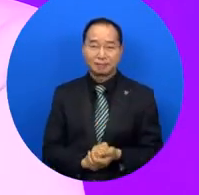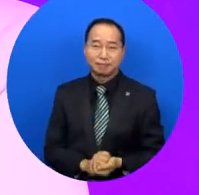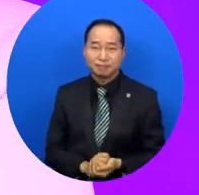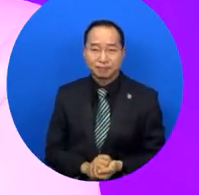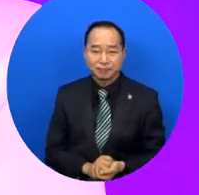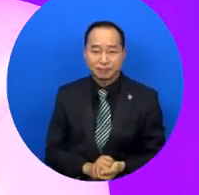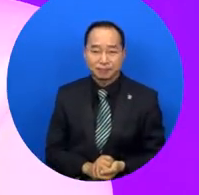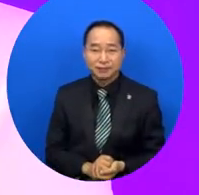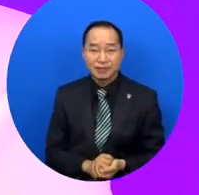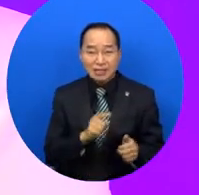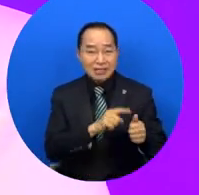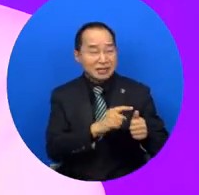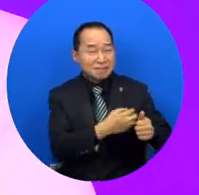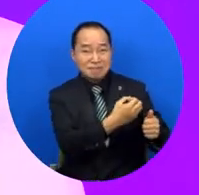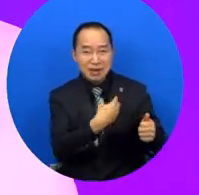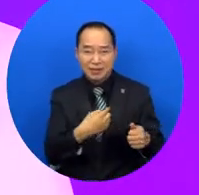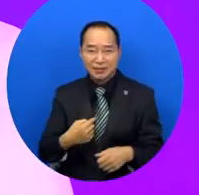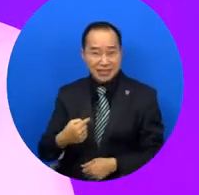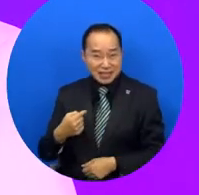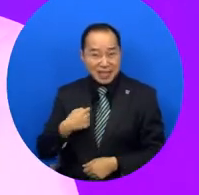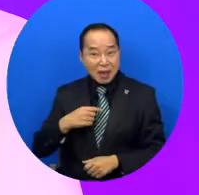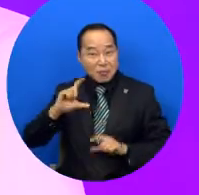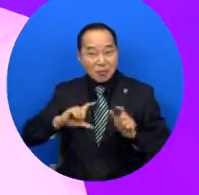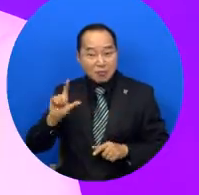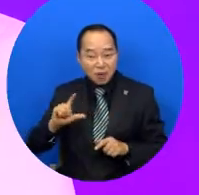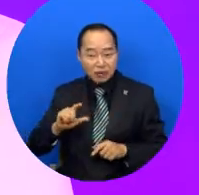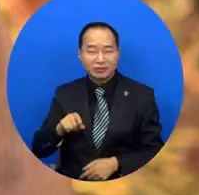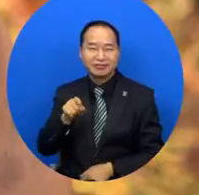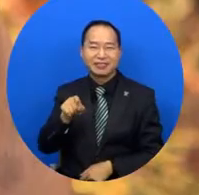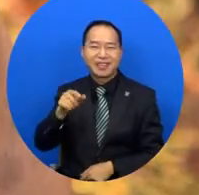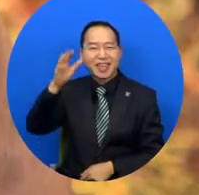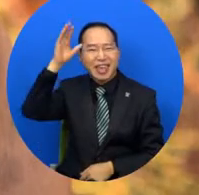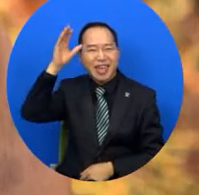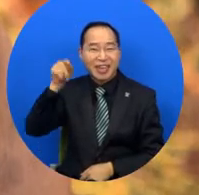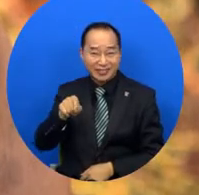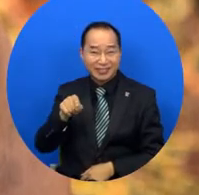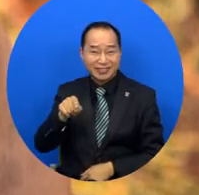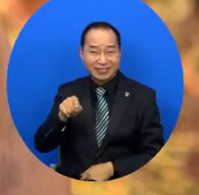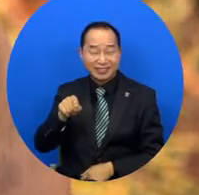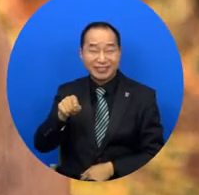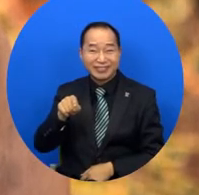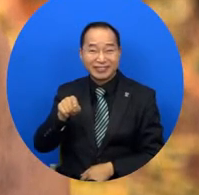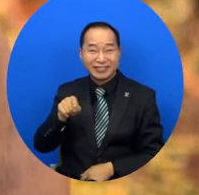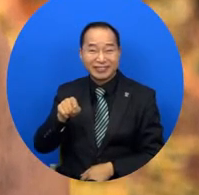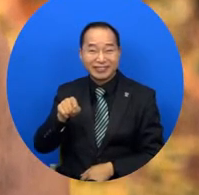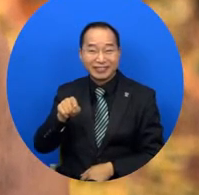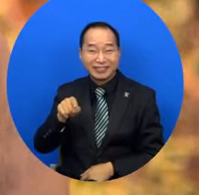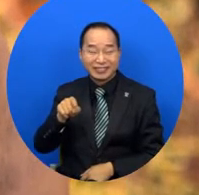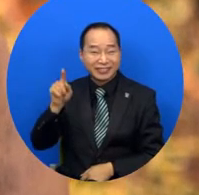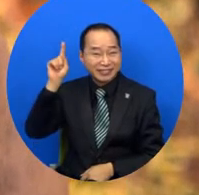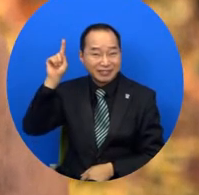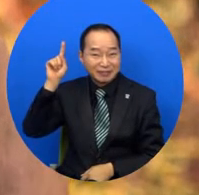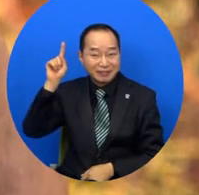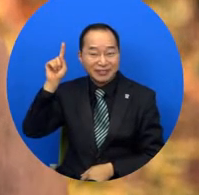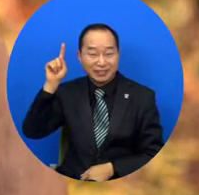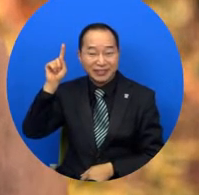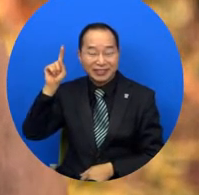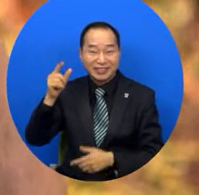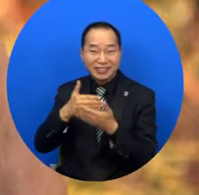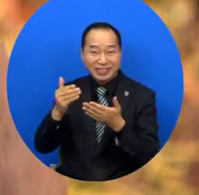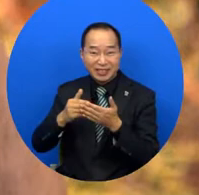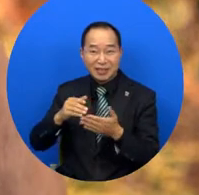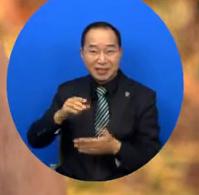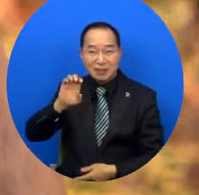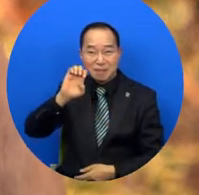남편이 저를 핏볼 그래요. 핏볼. 핏볼. 이게 핏볼 다 아시나 모르겠는데 이 물으면